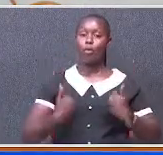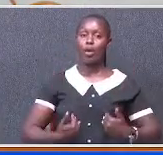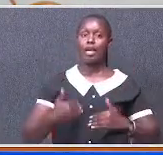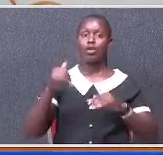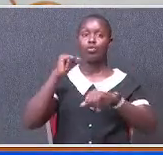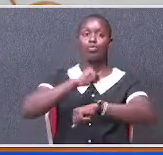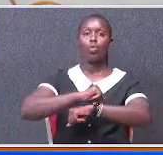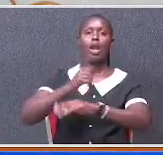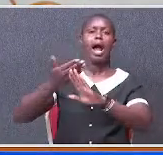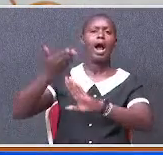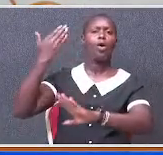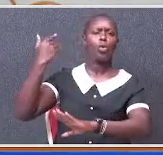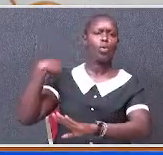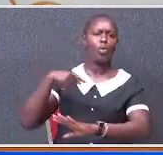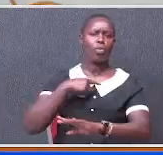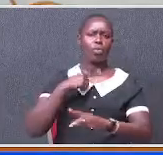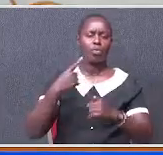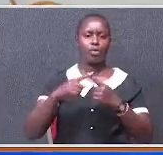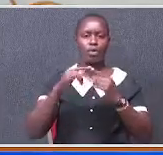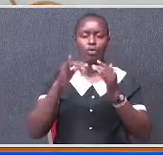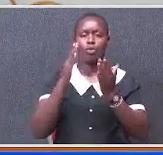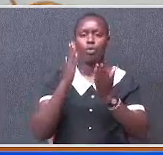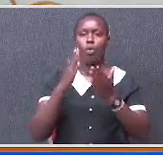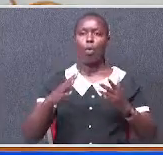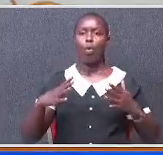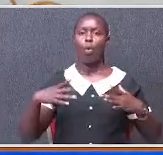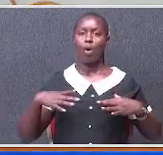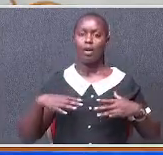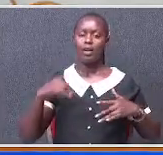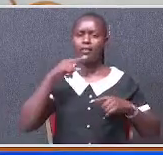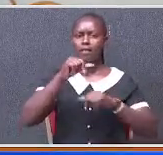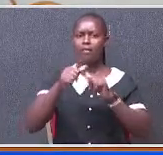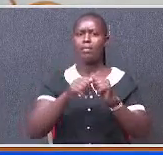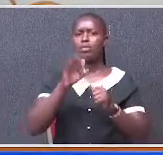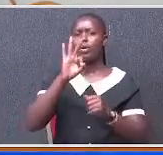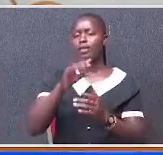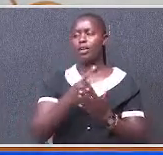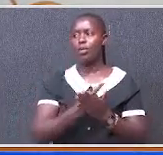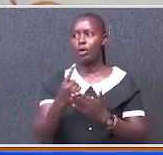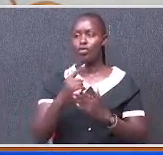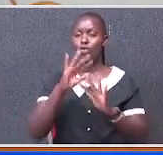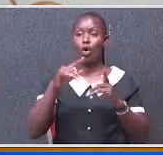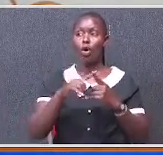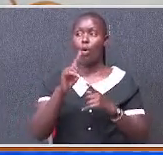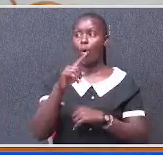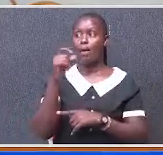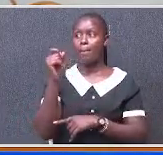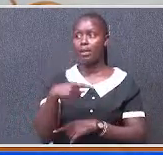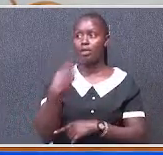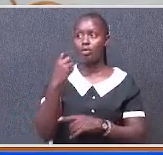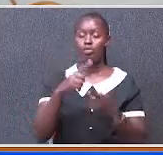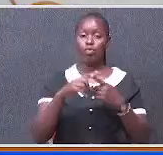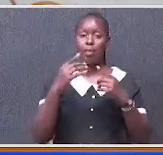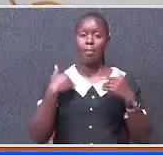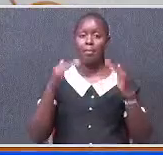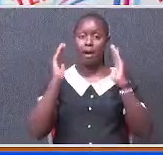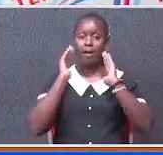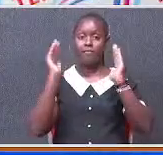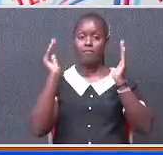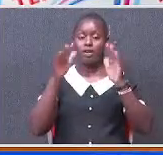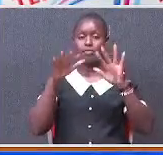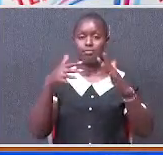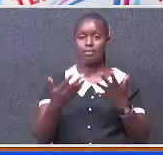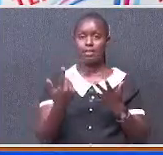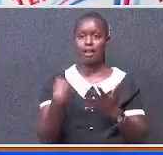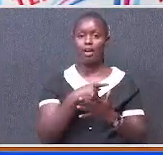tunafunga takriban majuma 3 ama mwezi mzima. Kwa hivyo kwa mtazama wangu nitasema kwamba bado